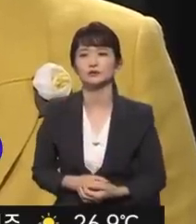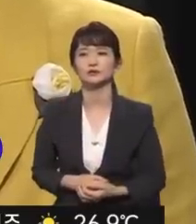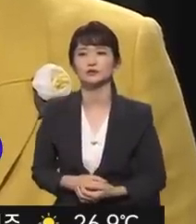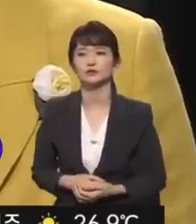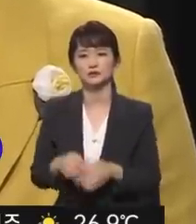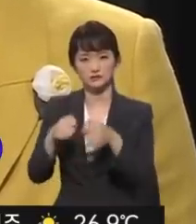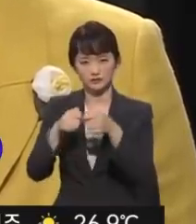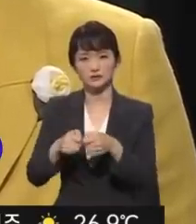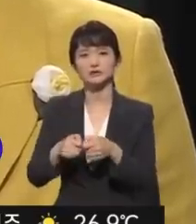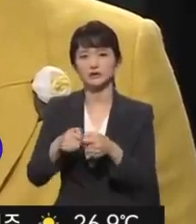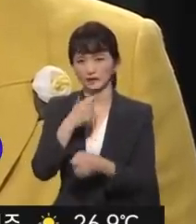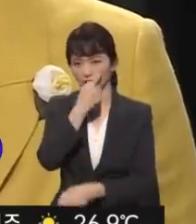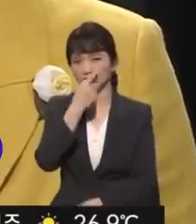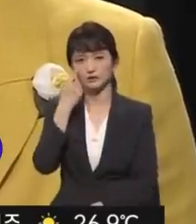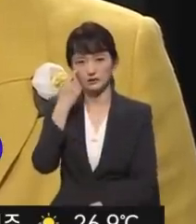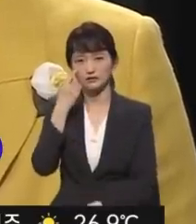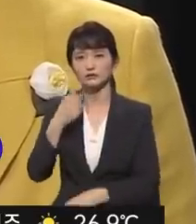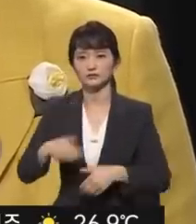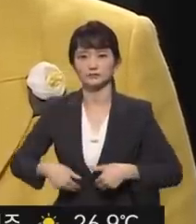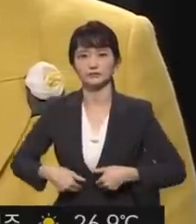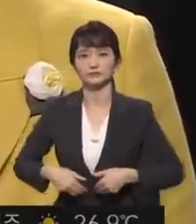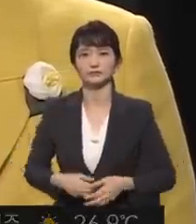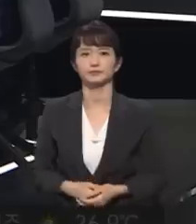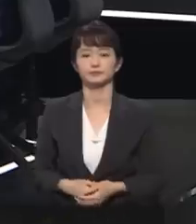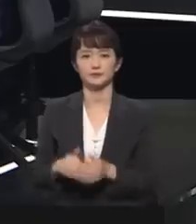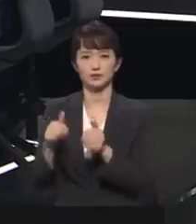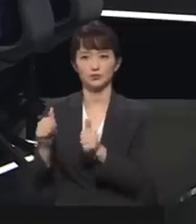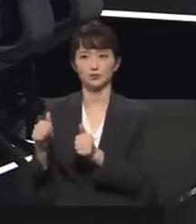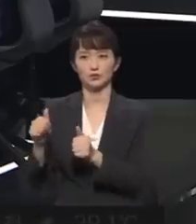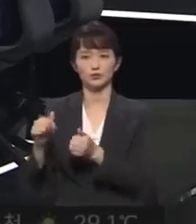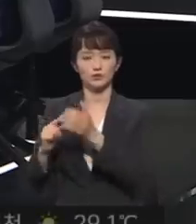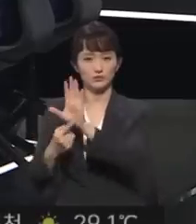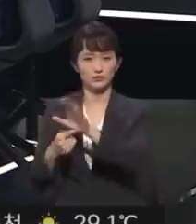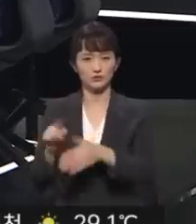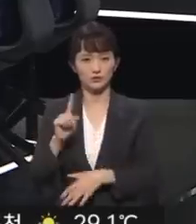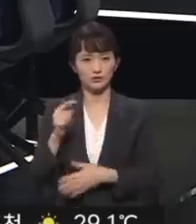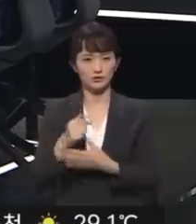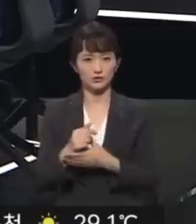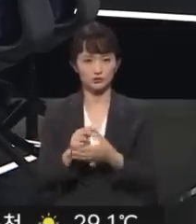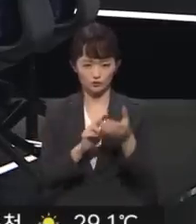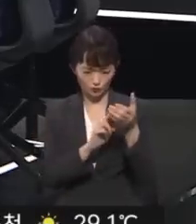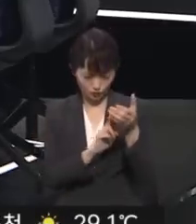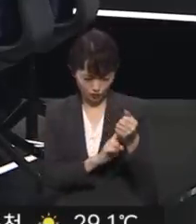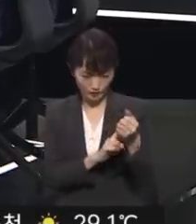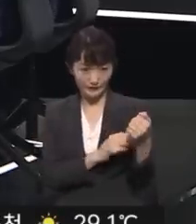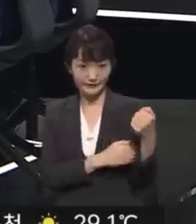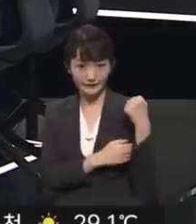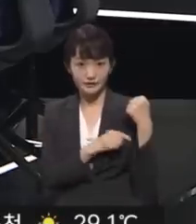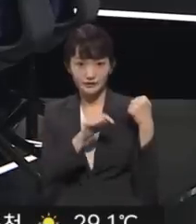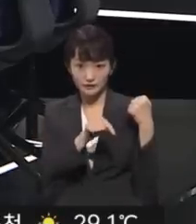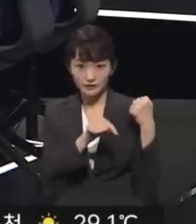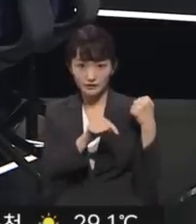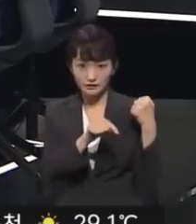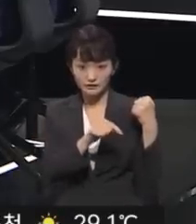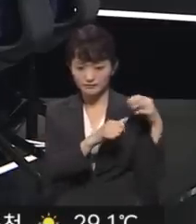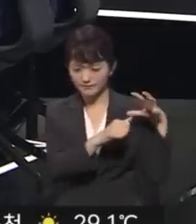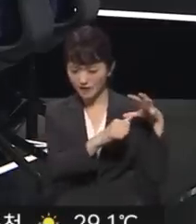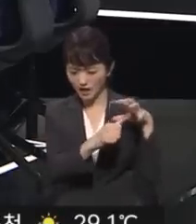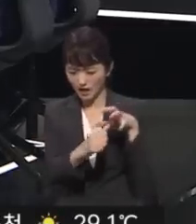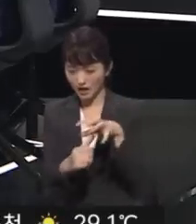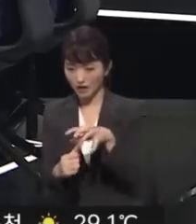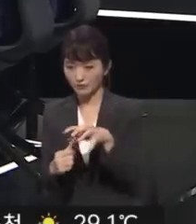따져 볼 품 있을까 계신 법원 판단은 어떤 보이지 않는 힘 물론 자세히 보면 볼 수도 있겠지만 보이지 않는 힘이 작용해서